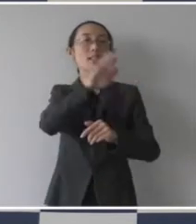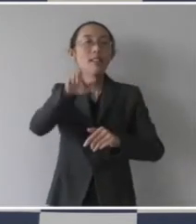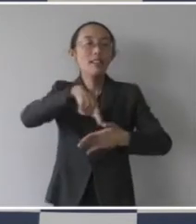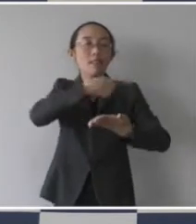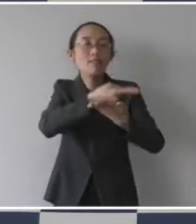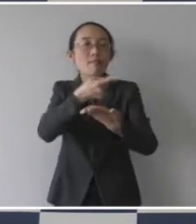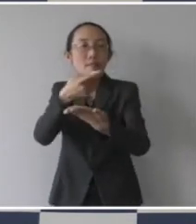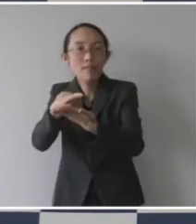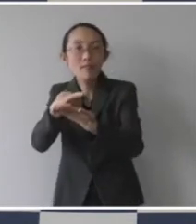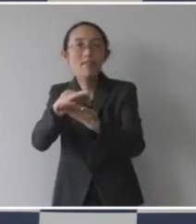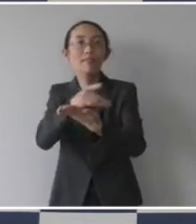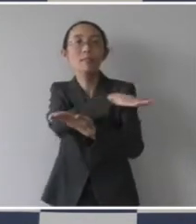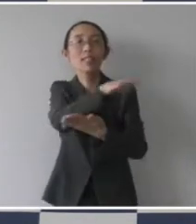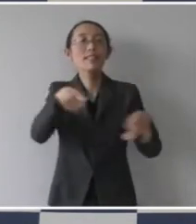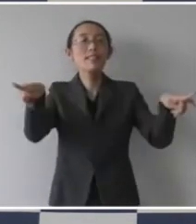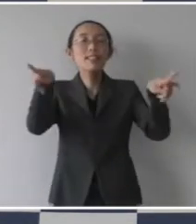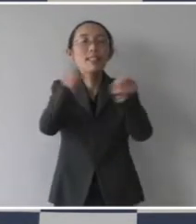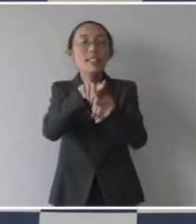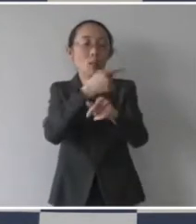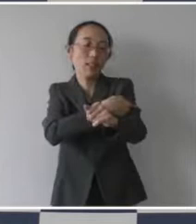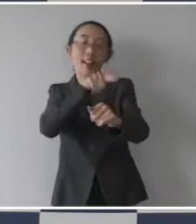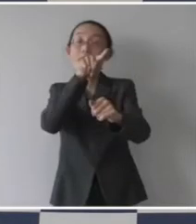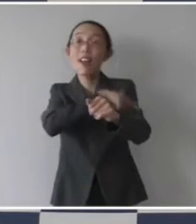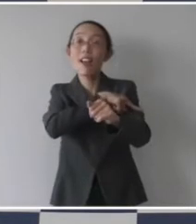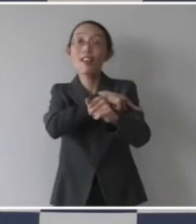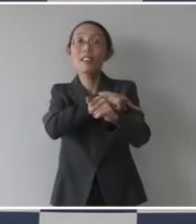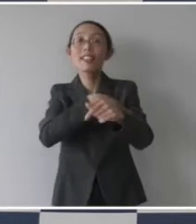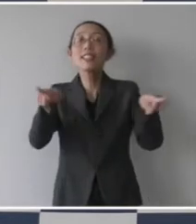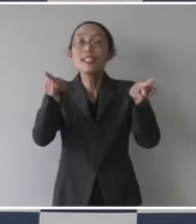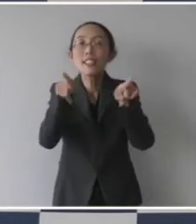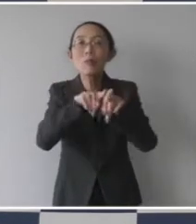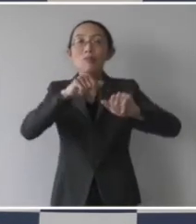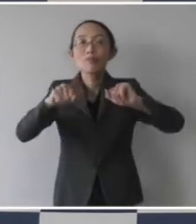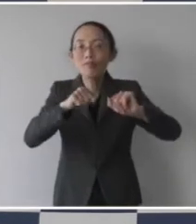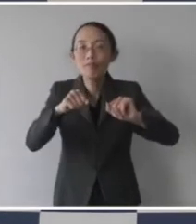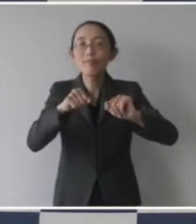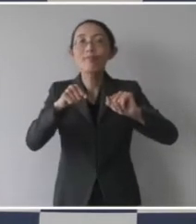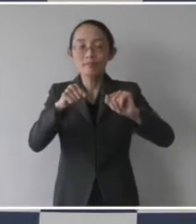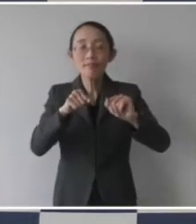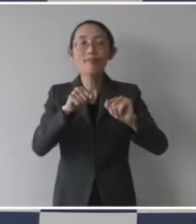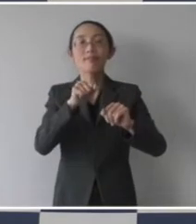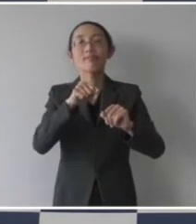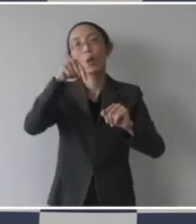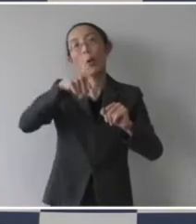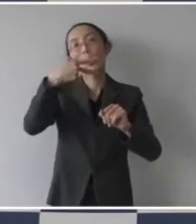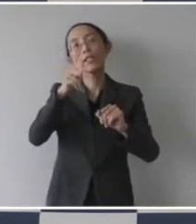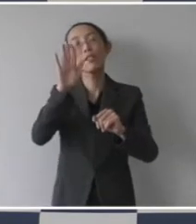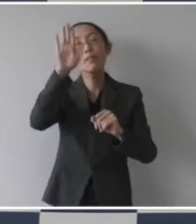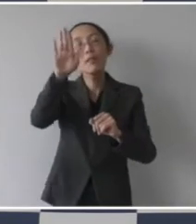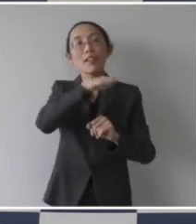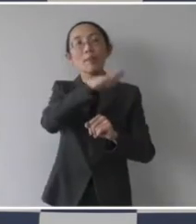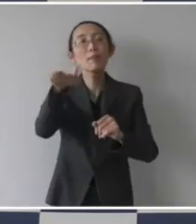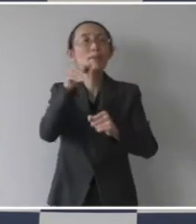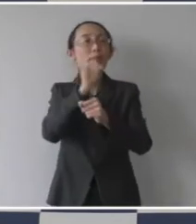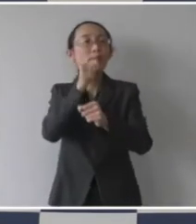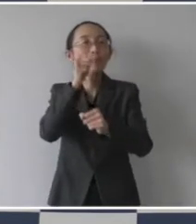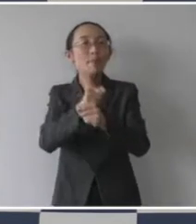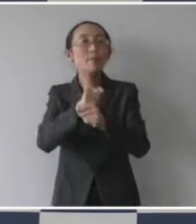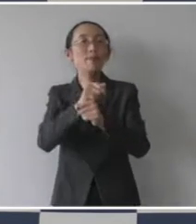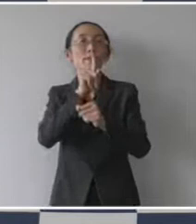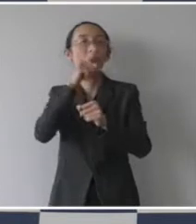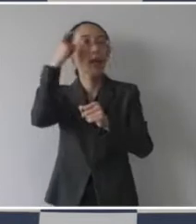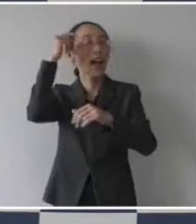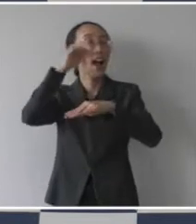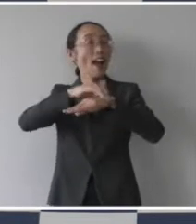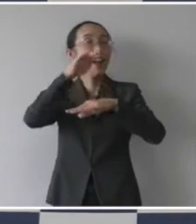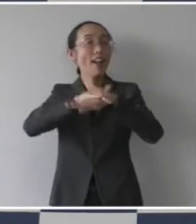なパートナーと共に活動していくということで、未来の豊橋をみんなで作っていこうという考えのもとの総合